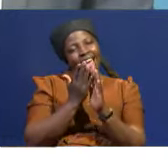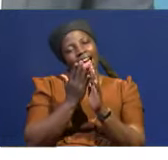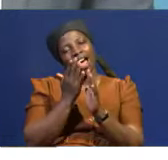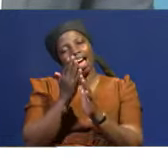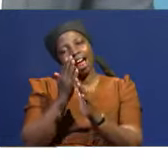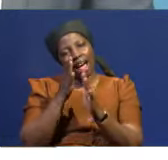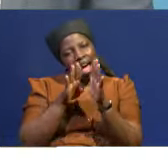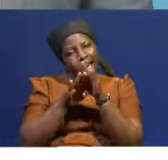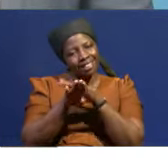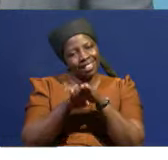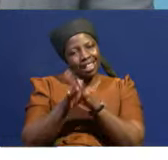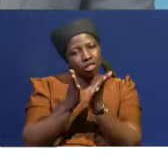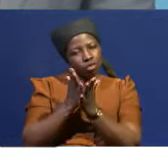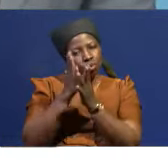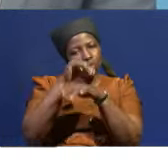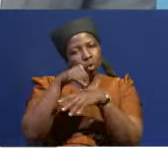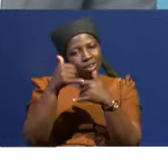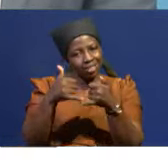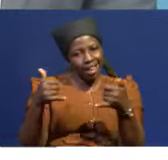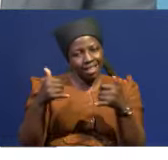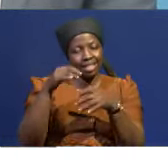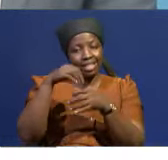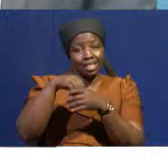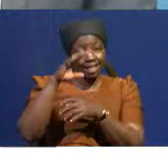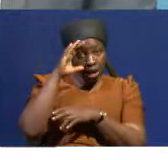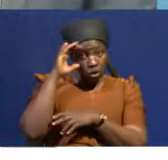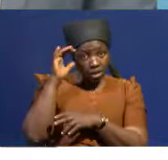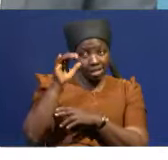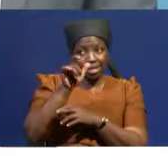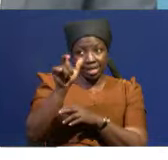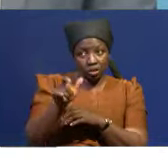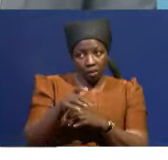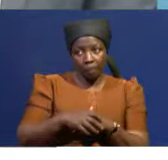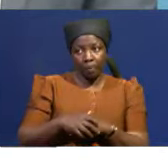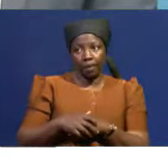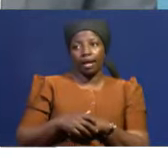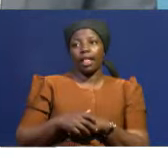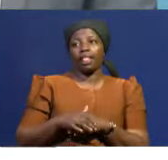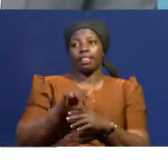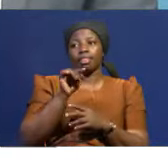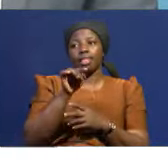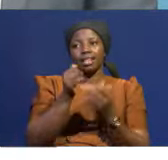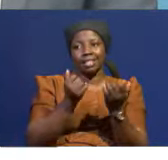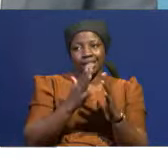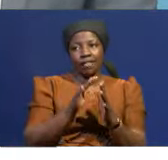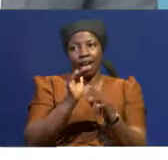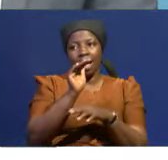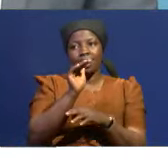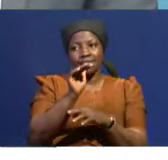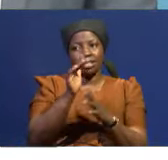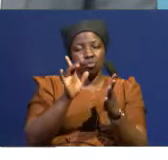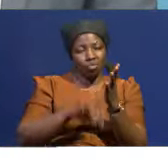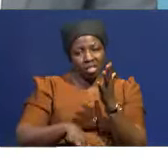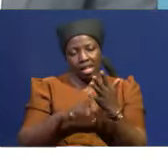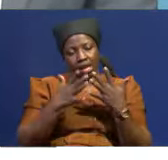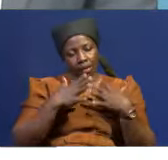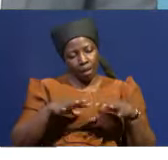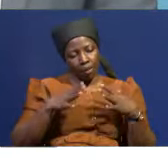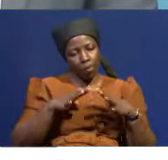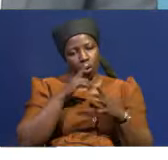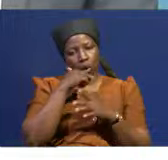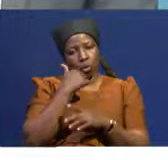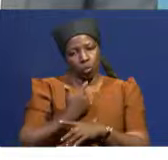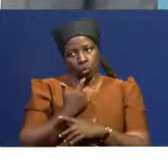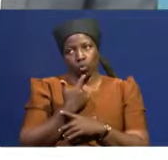mitandaoni kanda ya Pwani lesi mali, madereva hao pia walihimiza mashirika yanayosimamia mitandao hiyo kukadiria